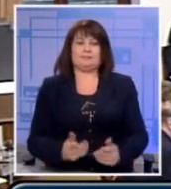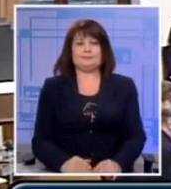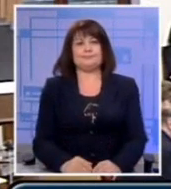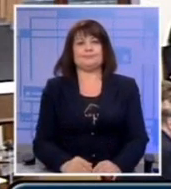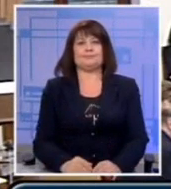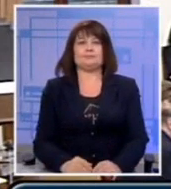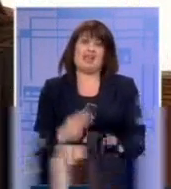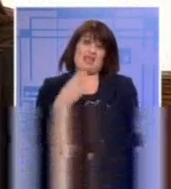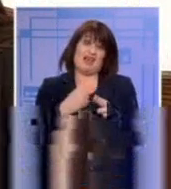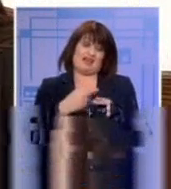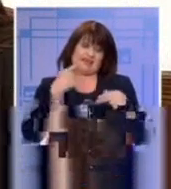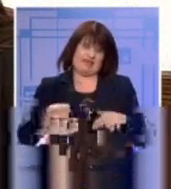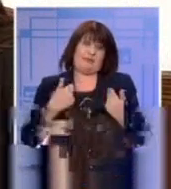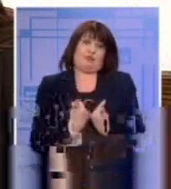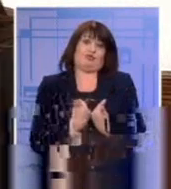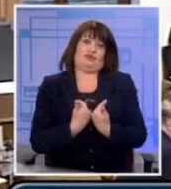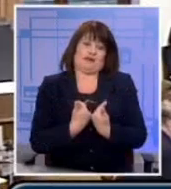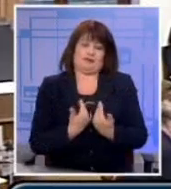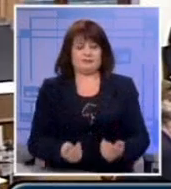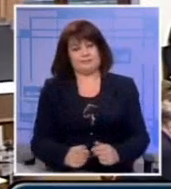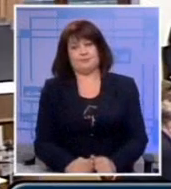Δεν αξίζετε. Ελάτε, κύριε Αθανασίου.